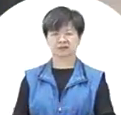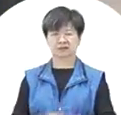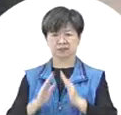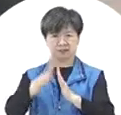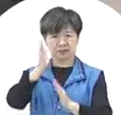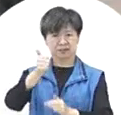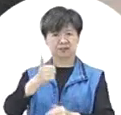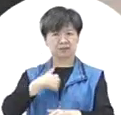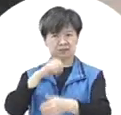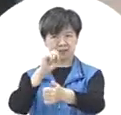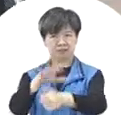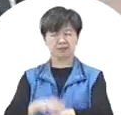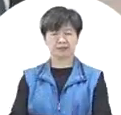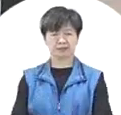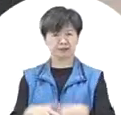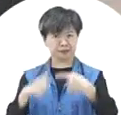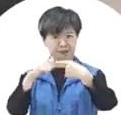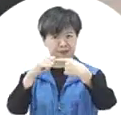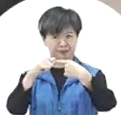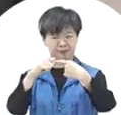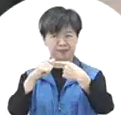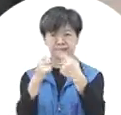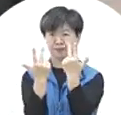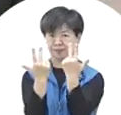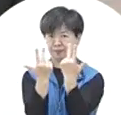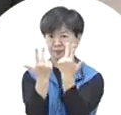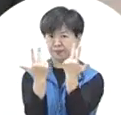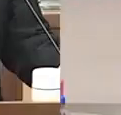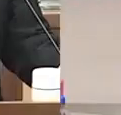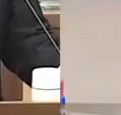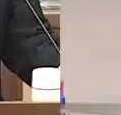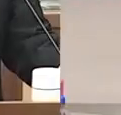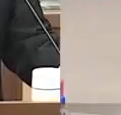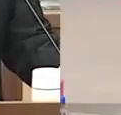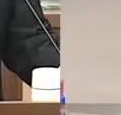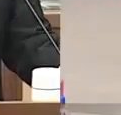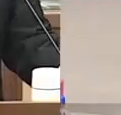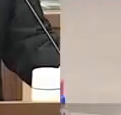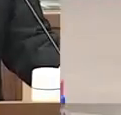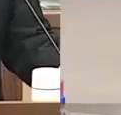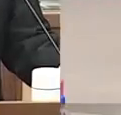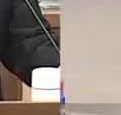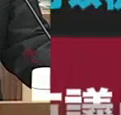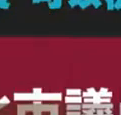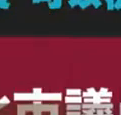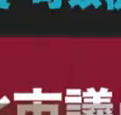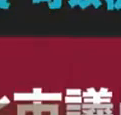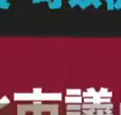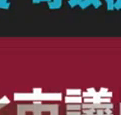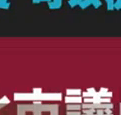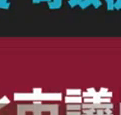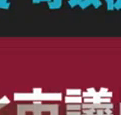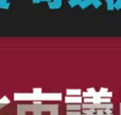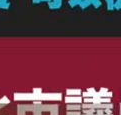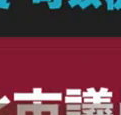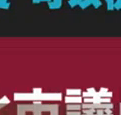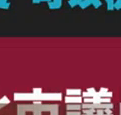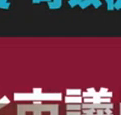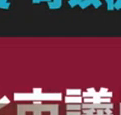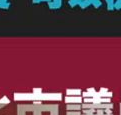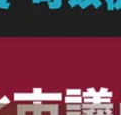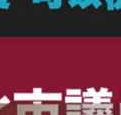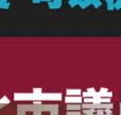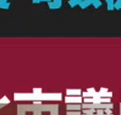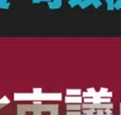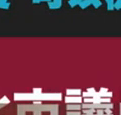求：一，新北市特教学校国中部维持，并且开放给全区新北